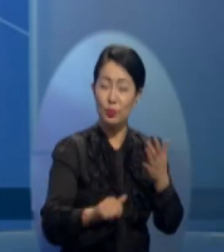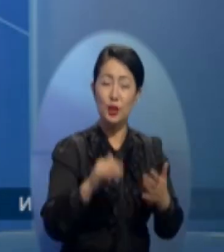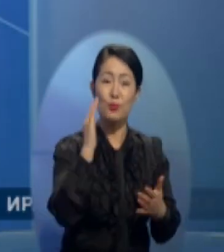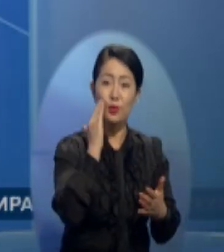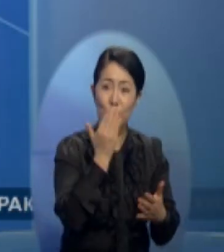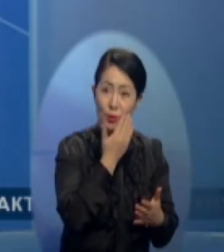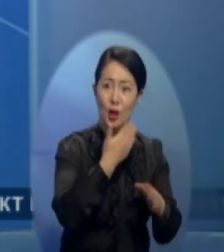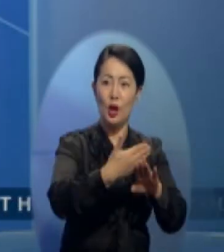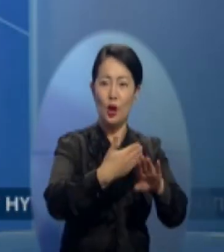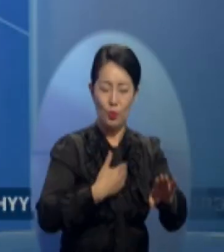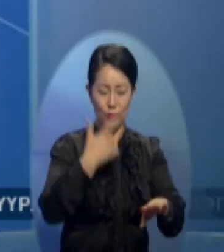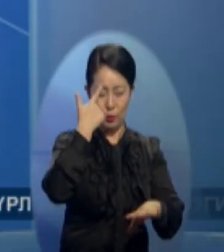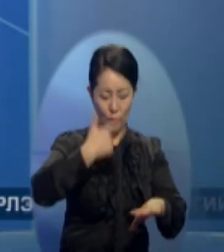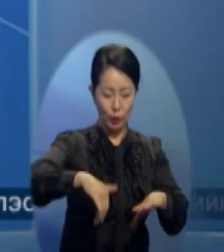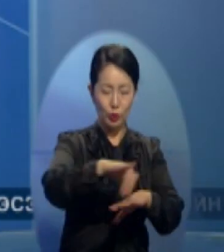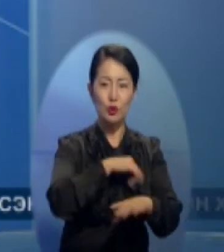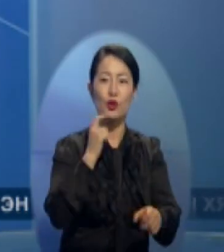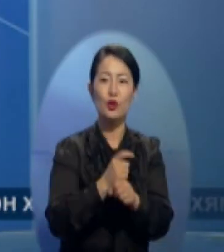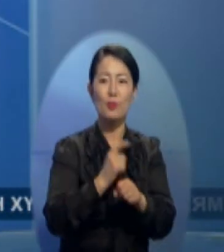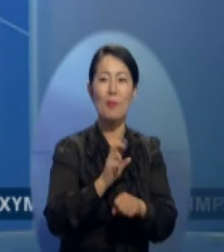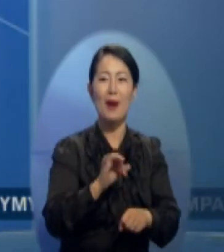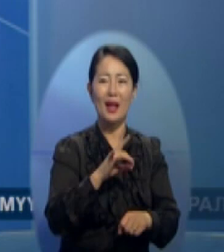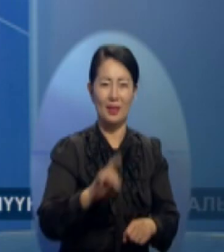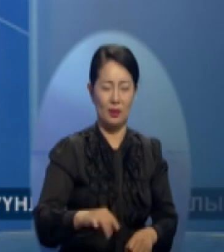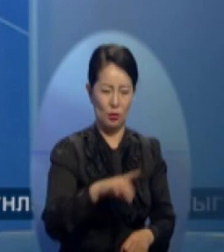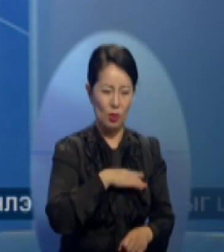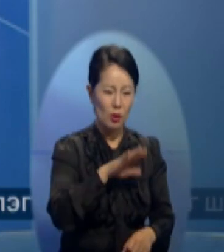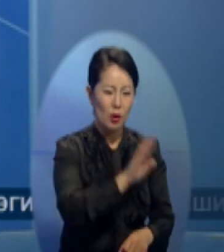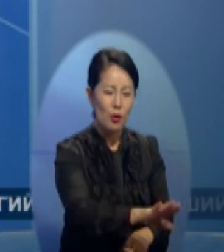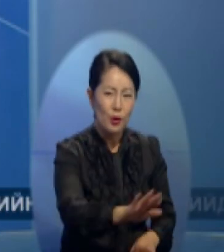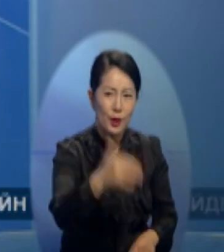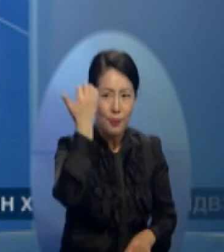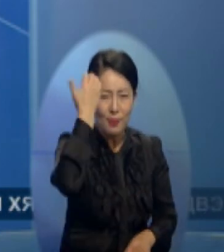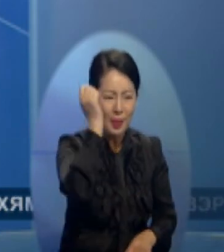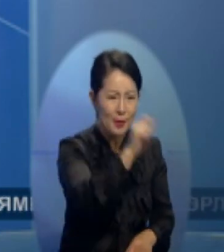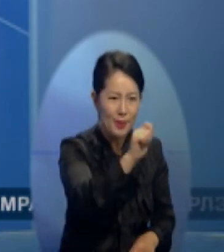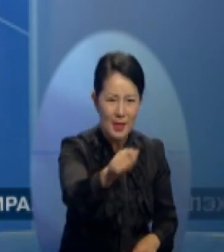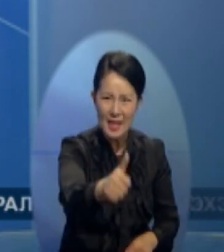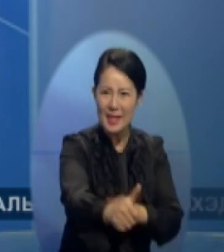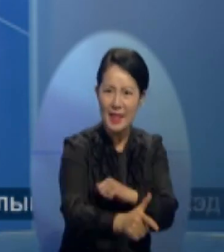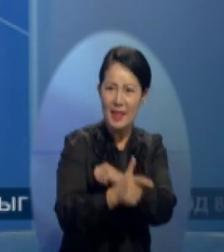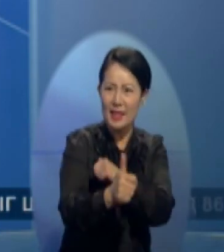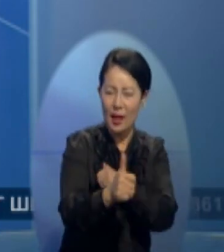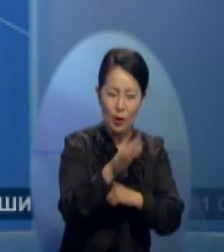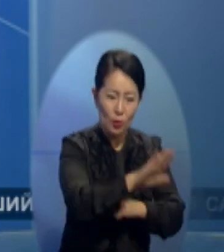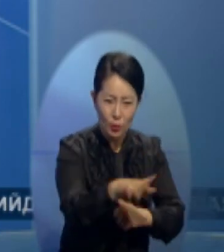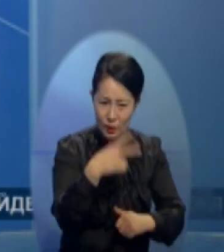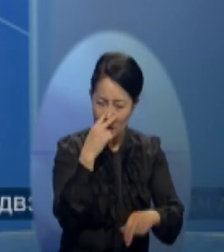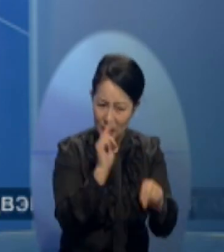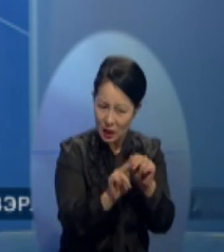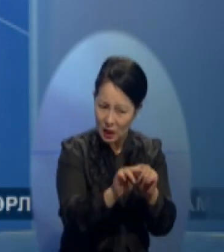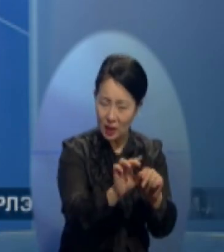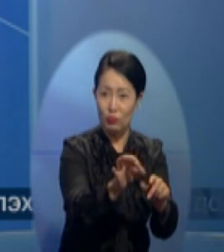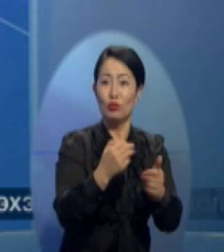Монгол улсын хөдөлмөрийн баатар Намхаан Имбаксны үр хүүхдүүд нь мал нүдтэй хүүхдийг шалгуулдаг уламжлалтай. Нүүдлийн мал аж ахуйг уламжлан авч үлдэх хойч